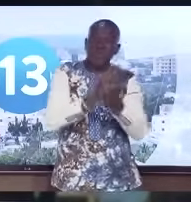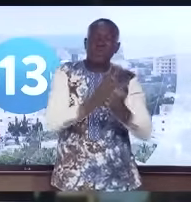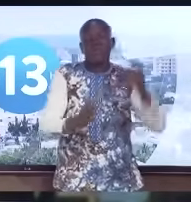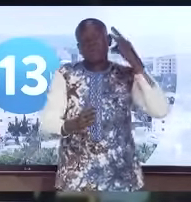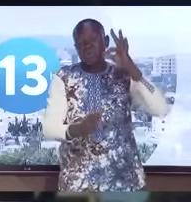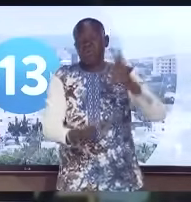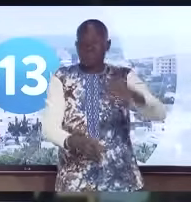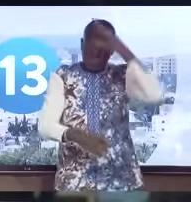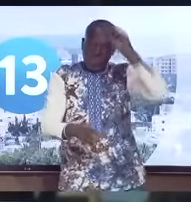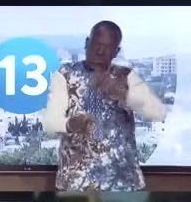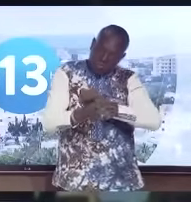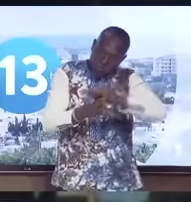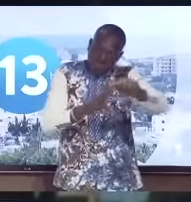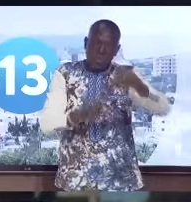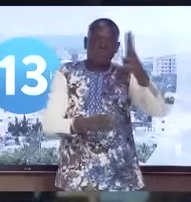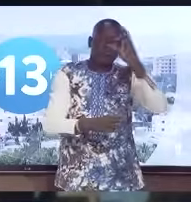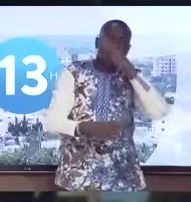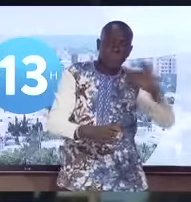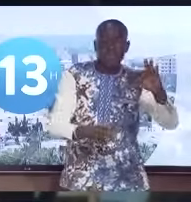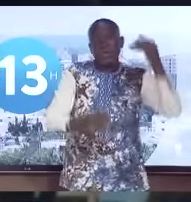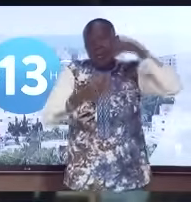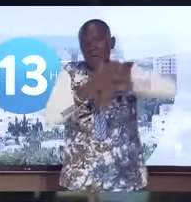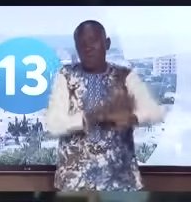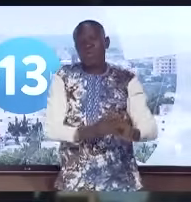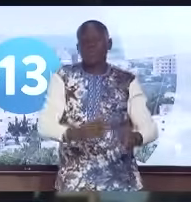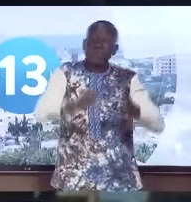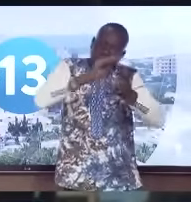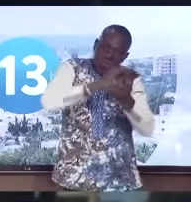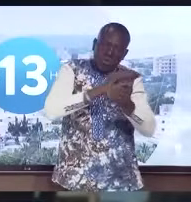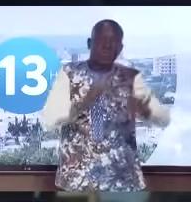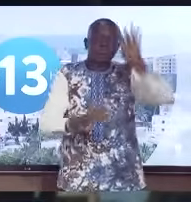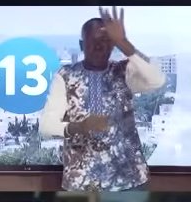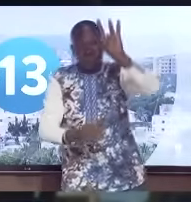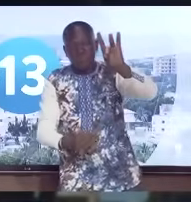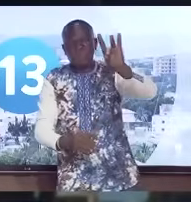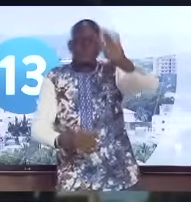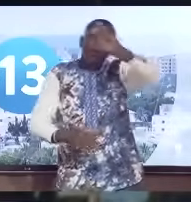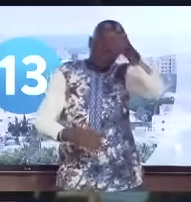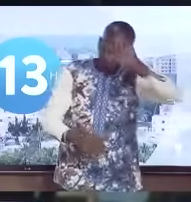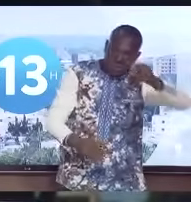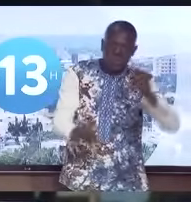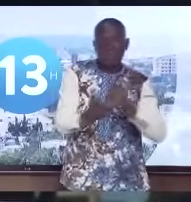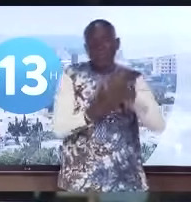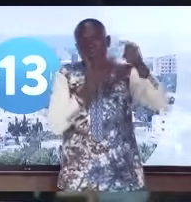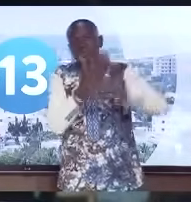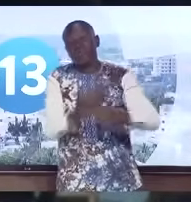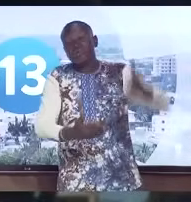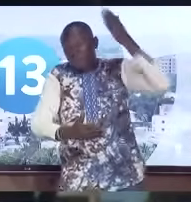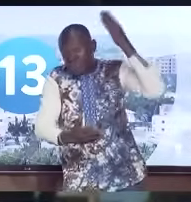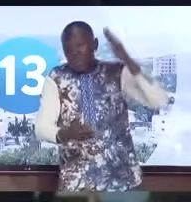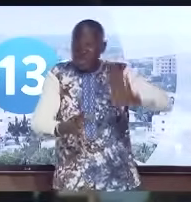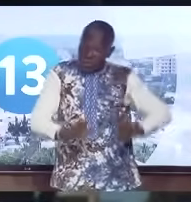d'affaires russo-burkinabè, c'est pour bientôt, du 8 au 11 août prochain. Les journées se tiendront à Moscou, en